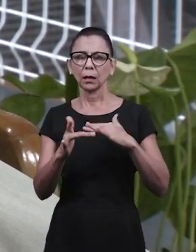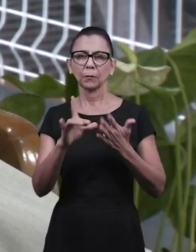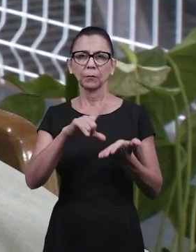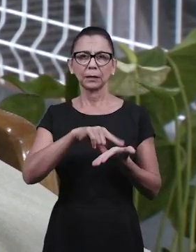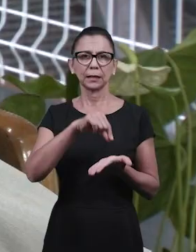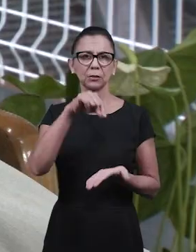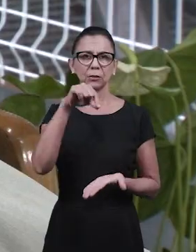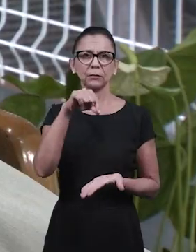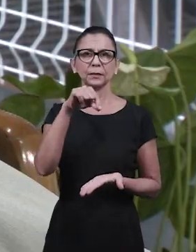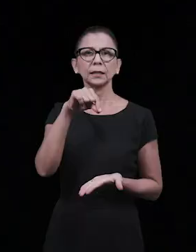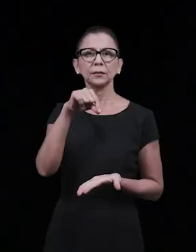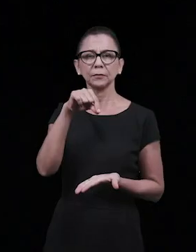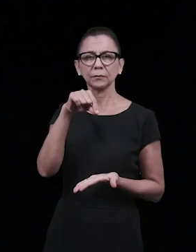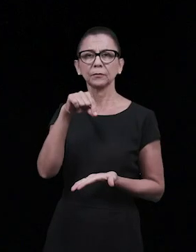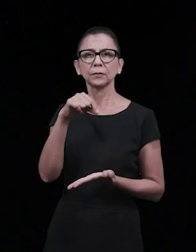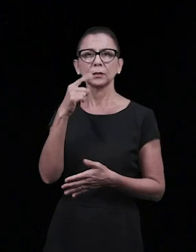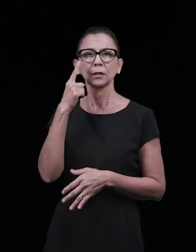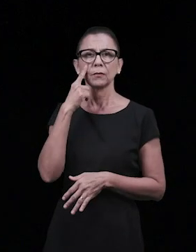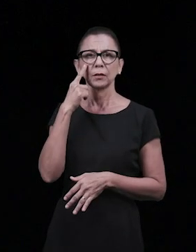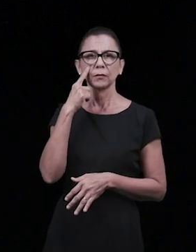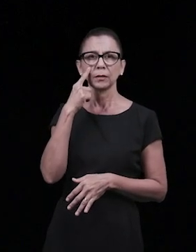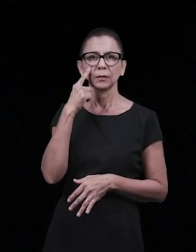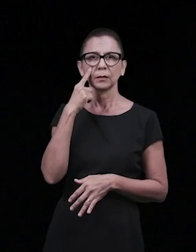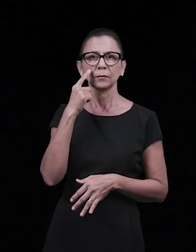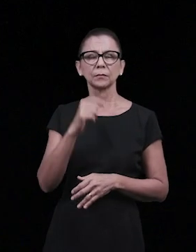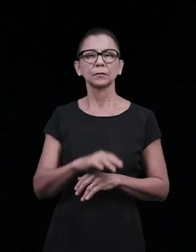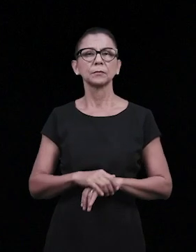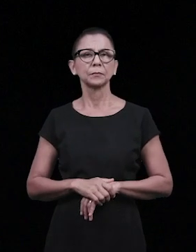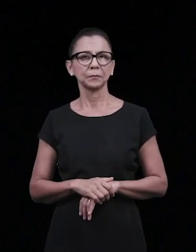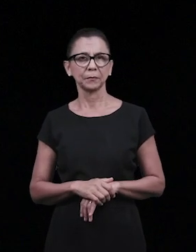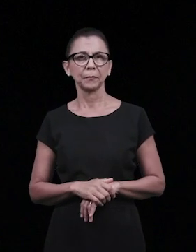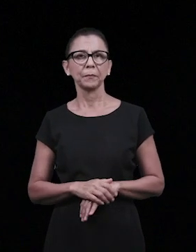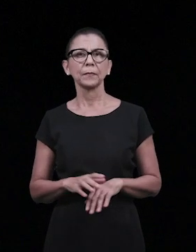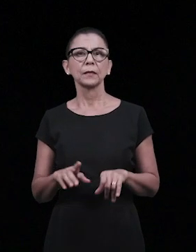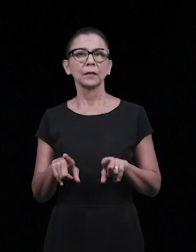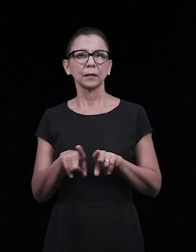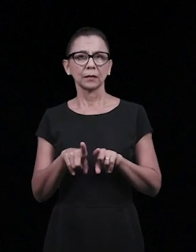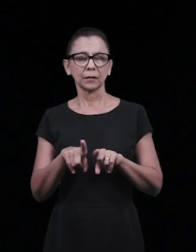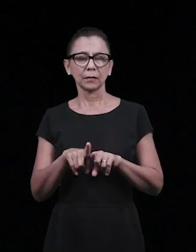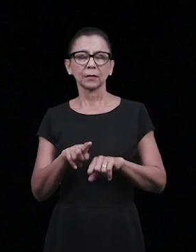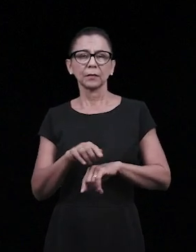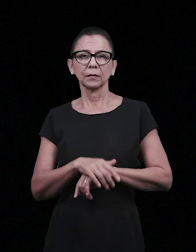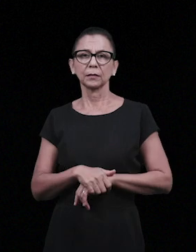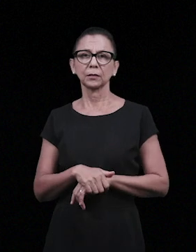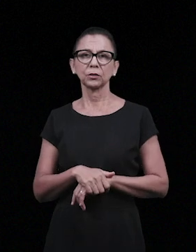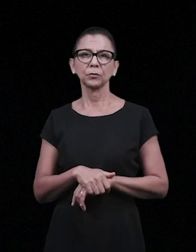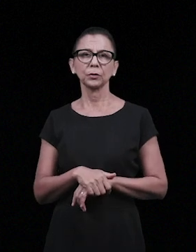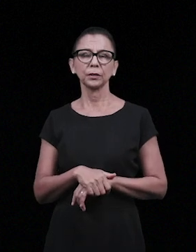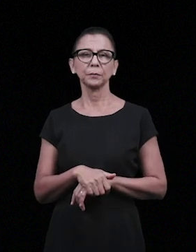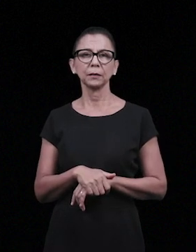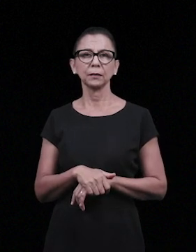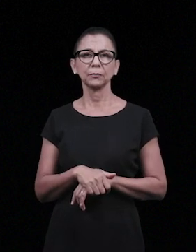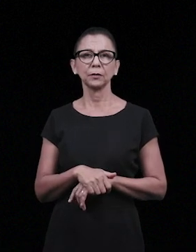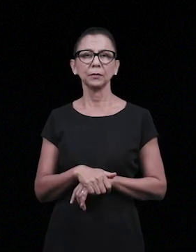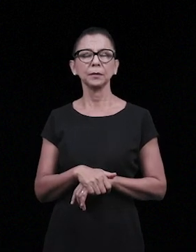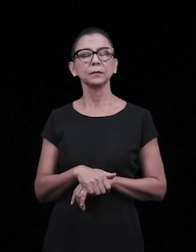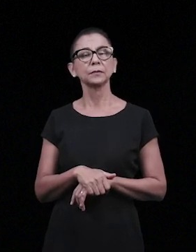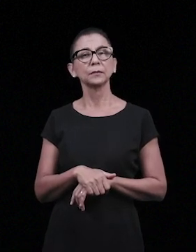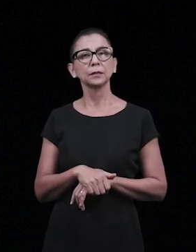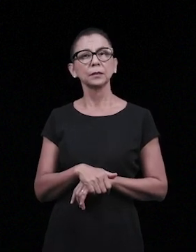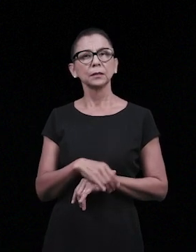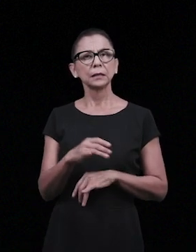naviguez par eux et connaissez davantage sur nous et sur nos plateformes numériques. Accompagnez aussi